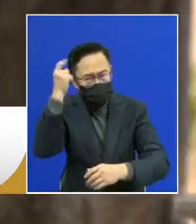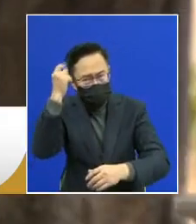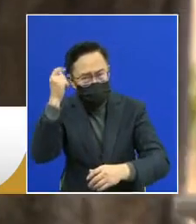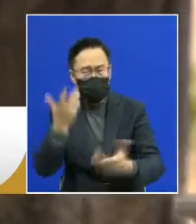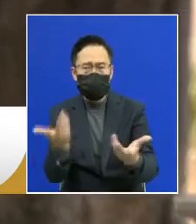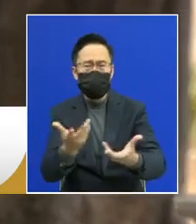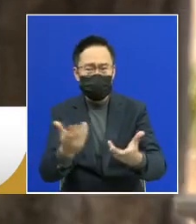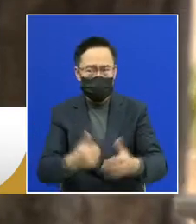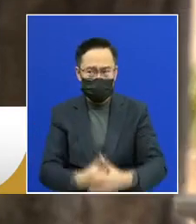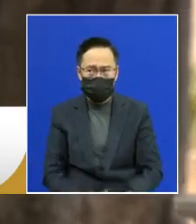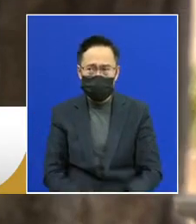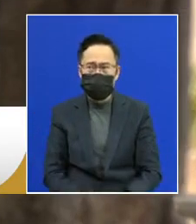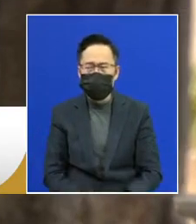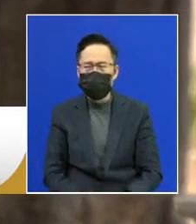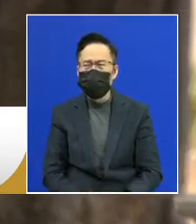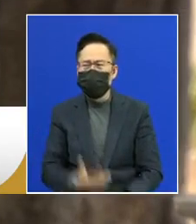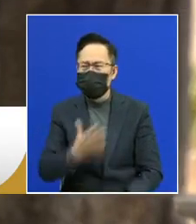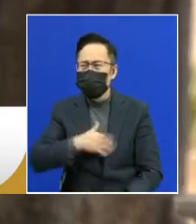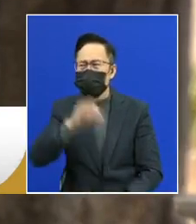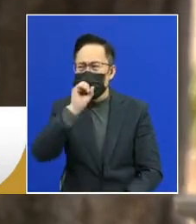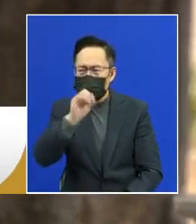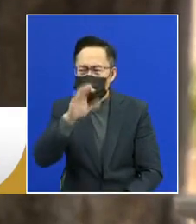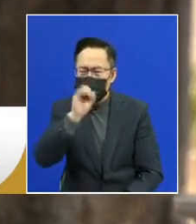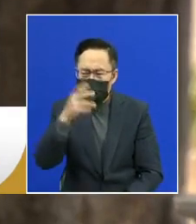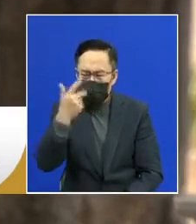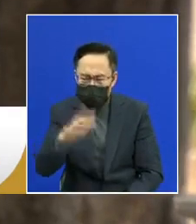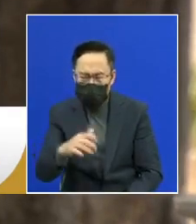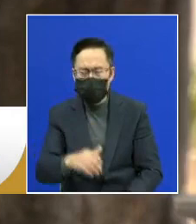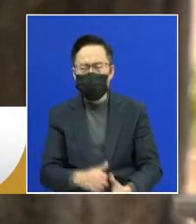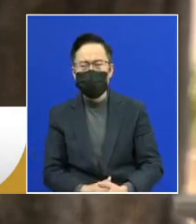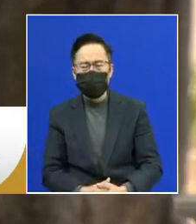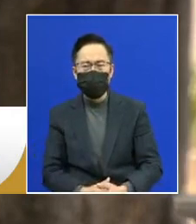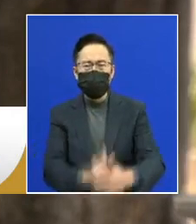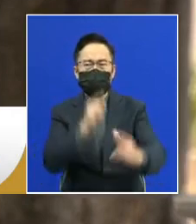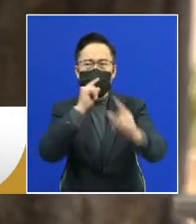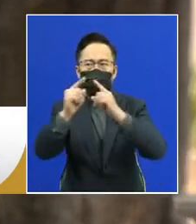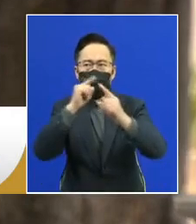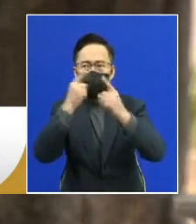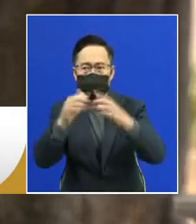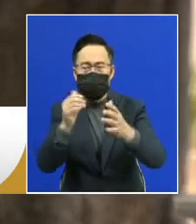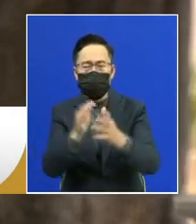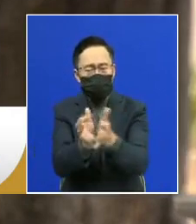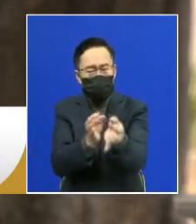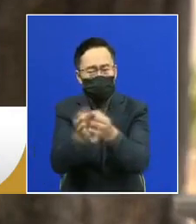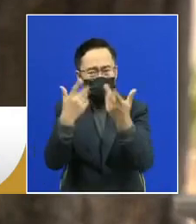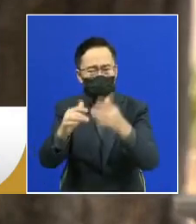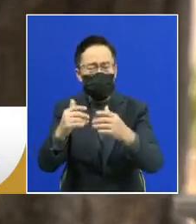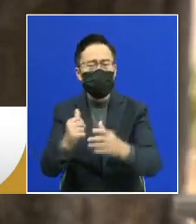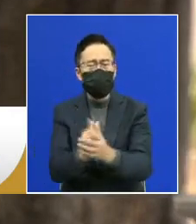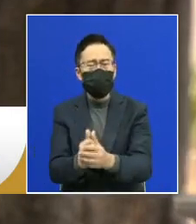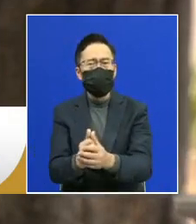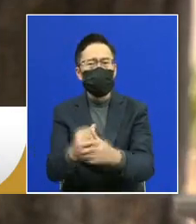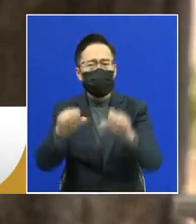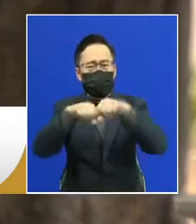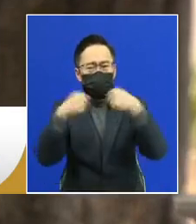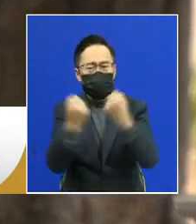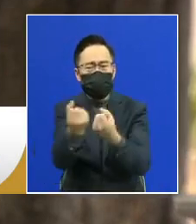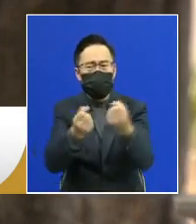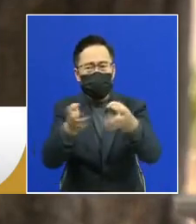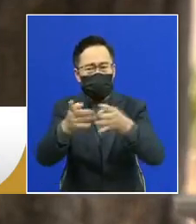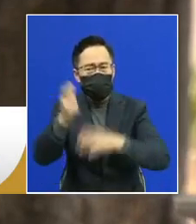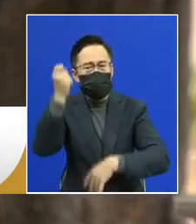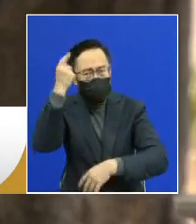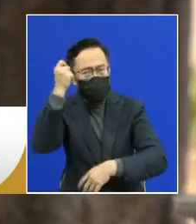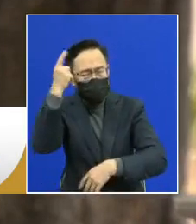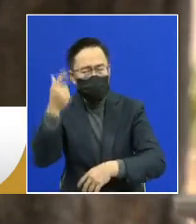ฟังเพิ่มเติมค่ะก็พอเรามาหลายครั้งแล้วนะเขาก็บอกว่าเขาก็เขาก็เข้าใจไปตรวจนึงแล้วนะก็ไปทางเข้าใจมาดูตลอดเลย